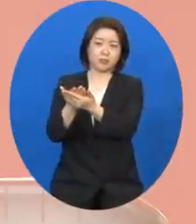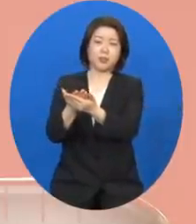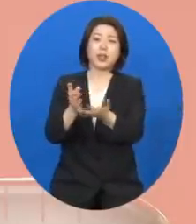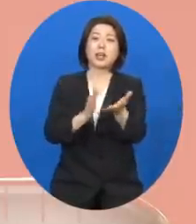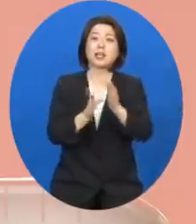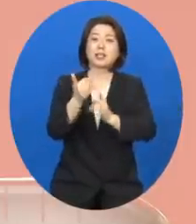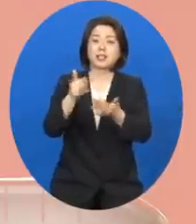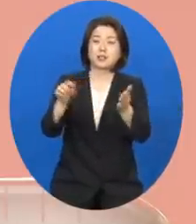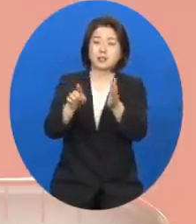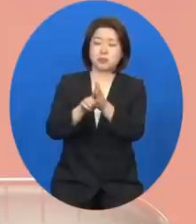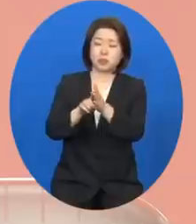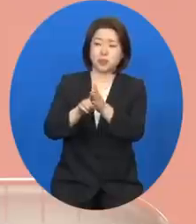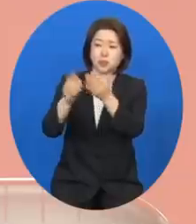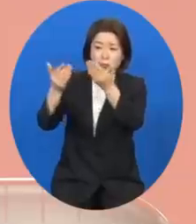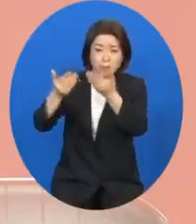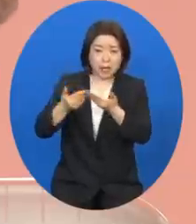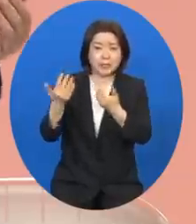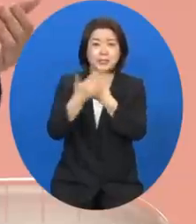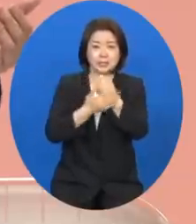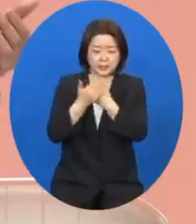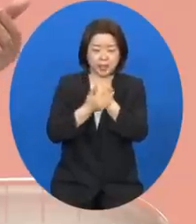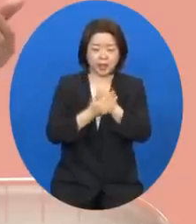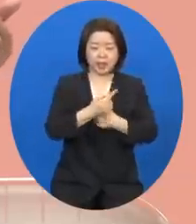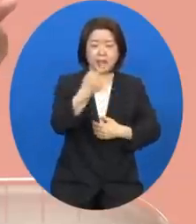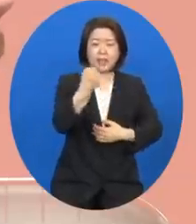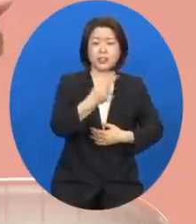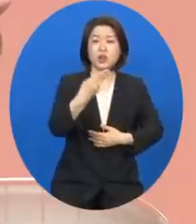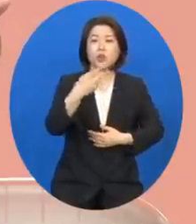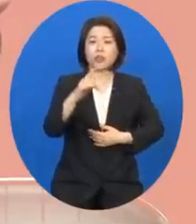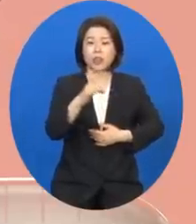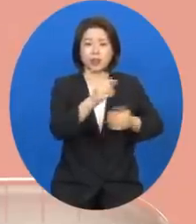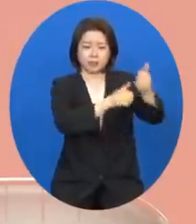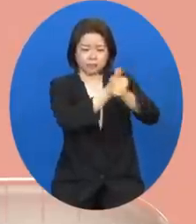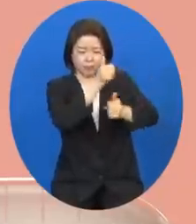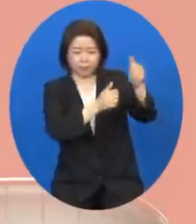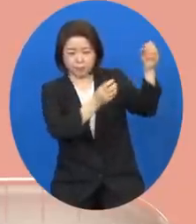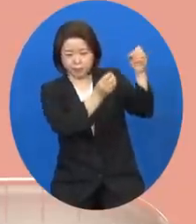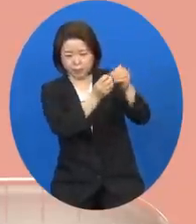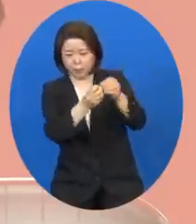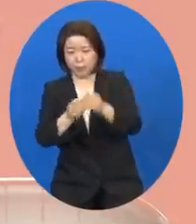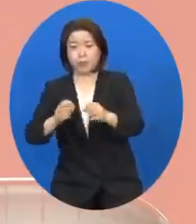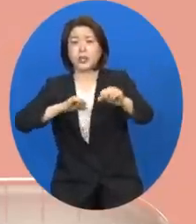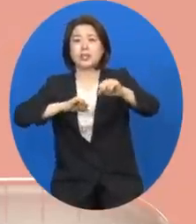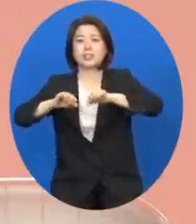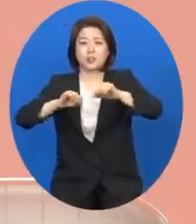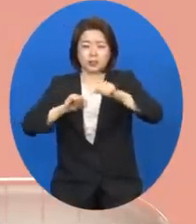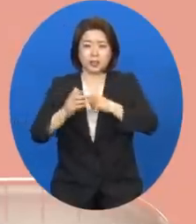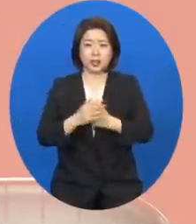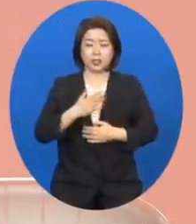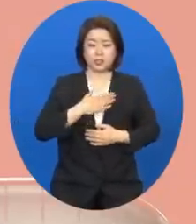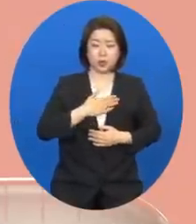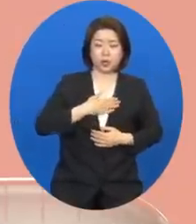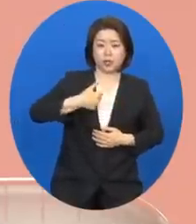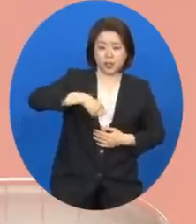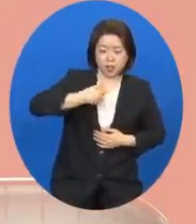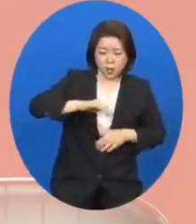예수 믿고 받은 은혜, 천대에 이르는 역사가 저와 우리 자녀들과 후손에게